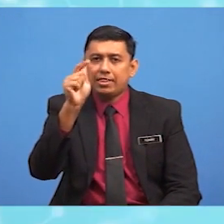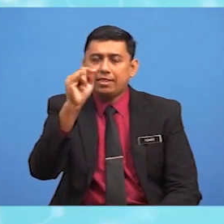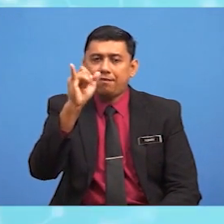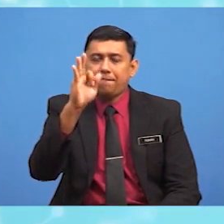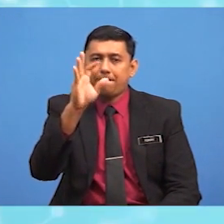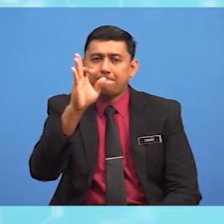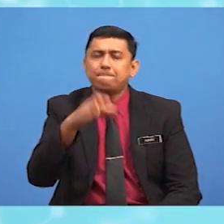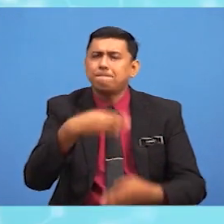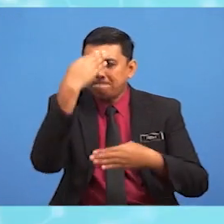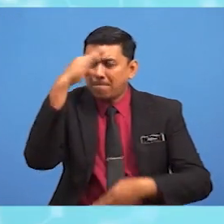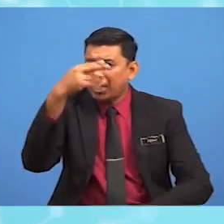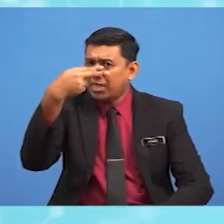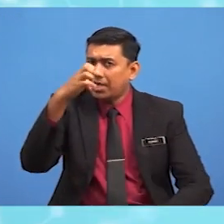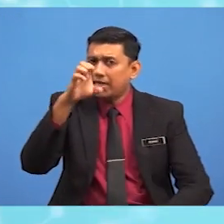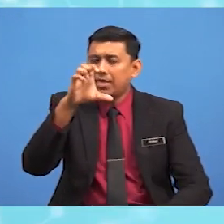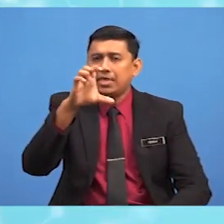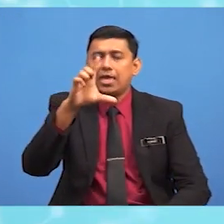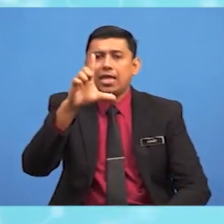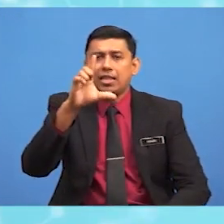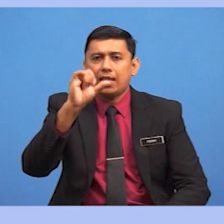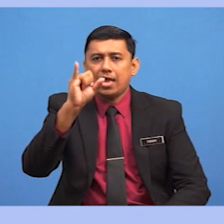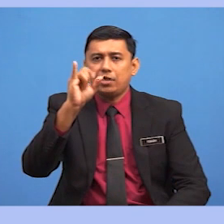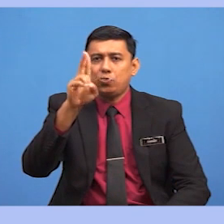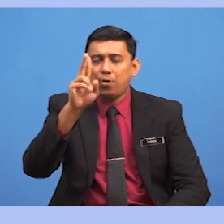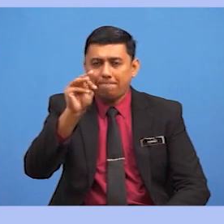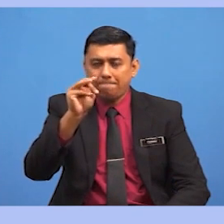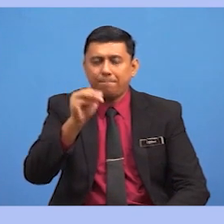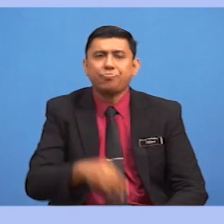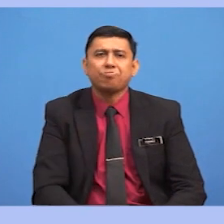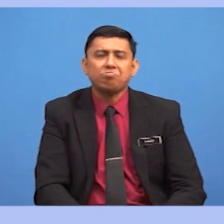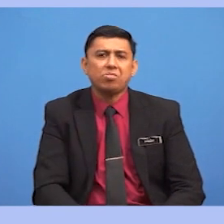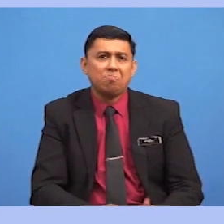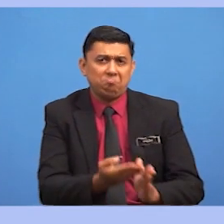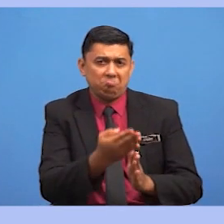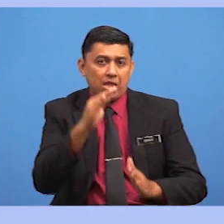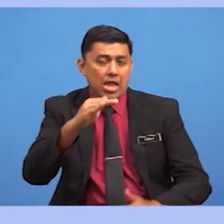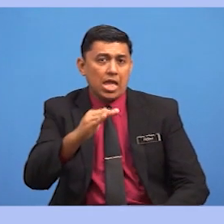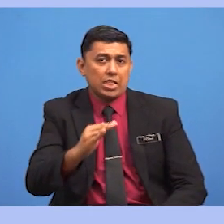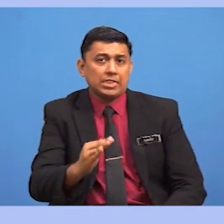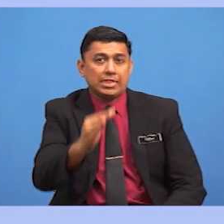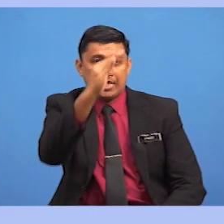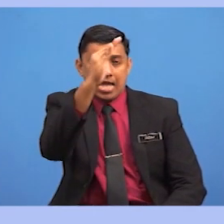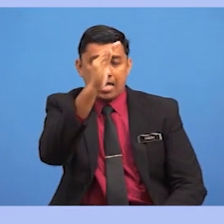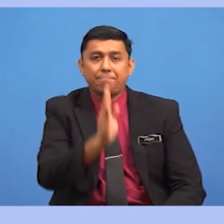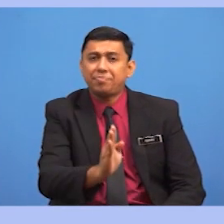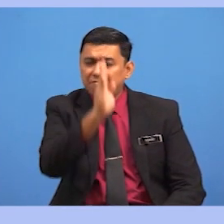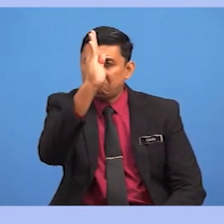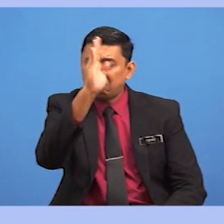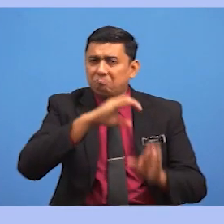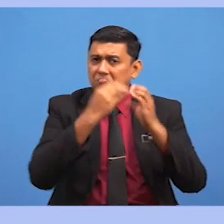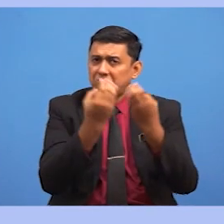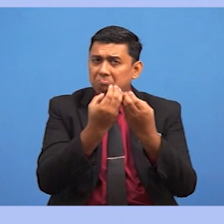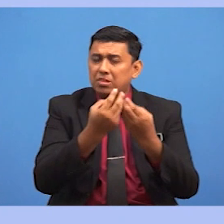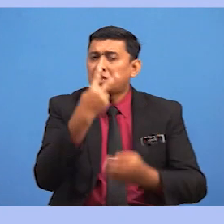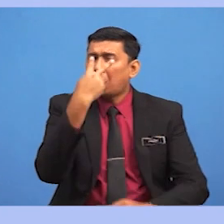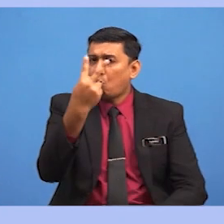kita lihat paparan jadual berkala unsur moden ini. Turus menegak disebut sebagai kumpulan. Cuba